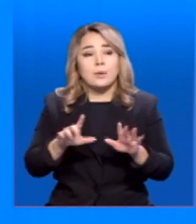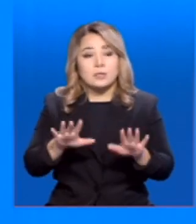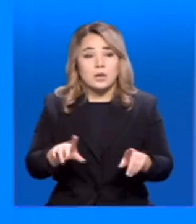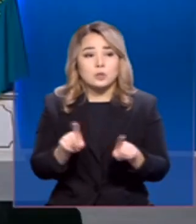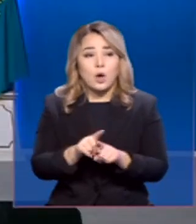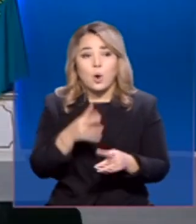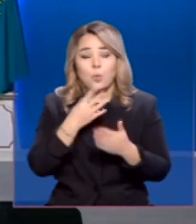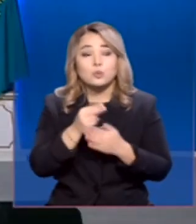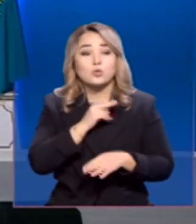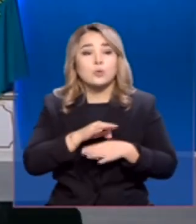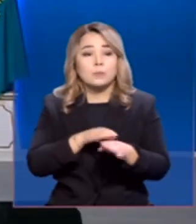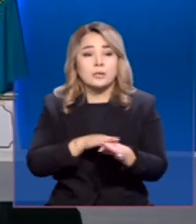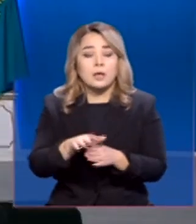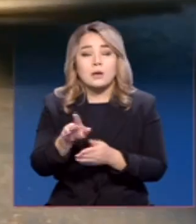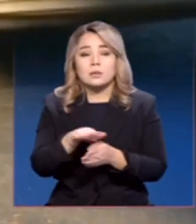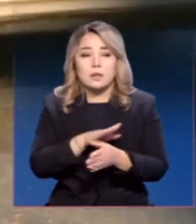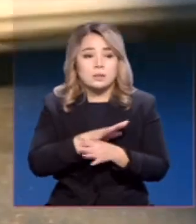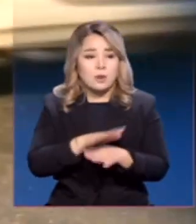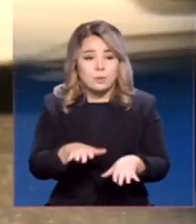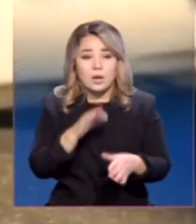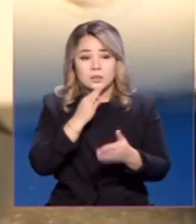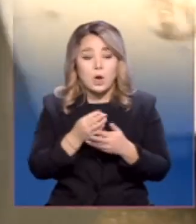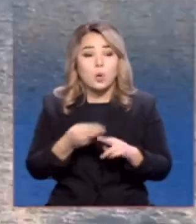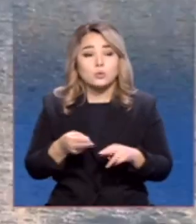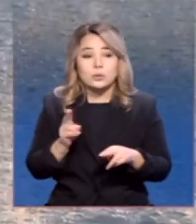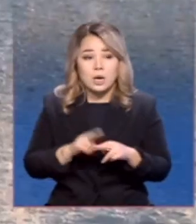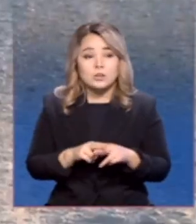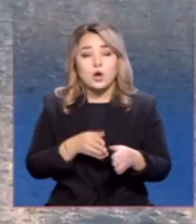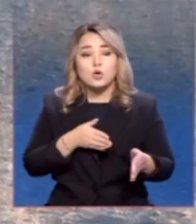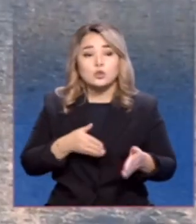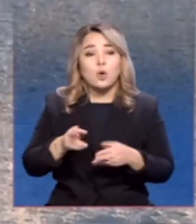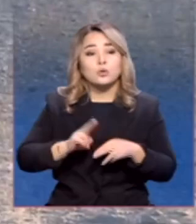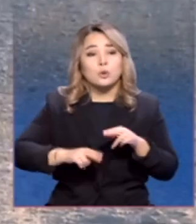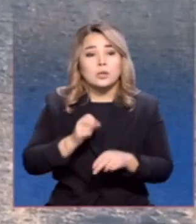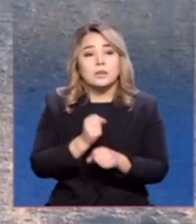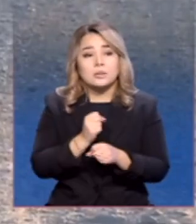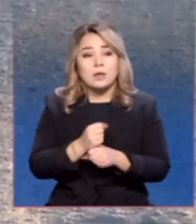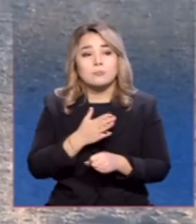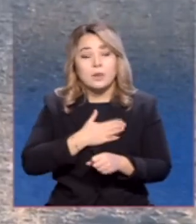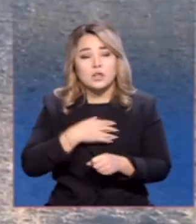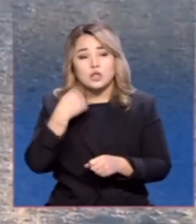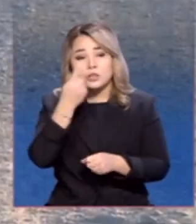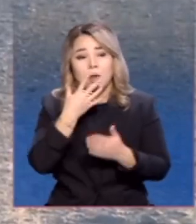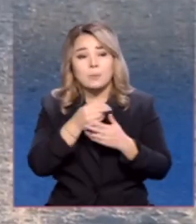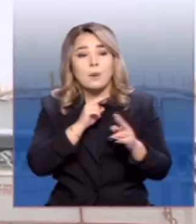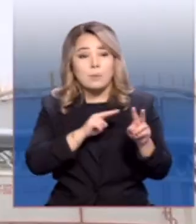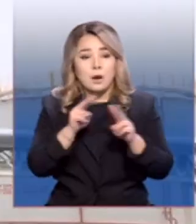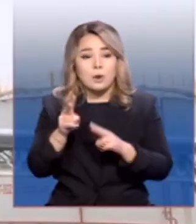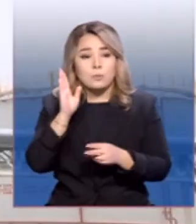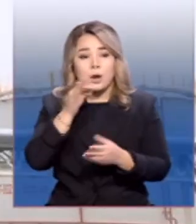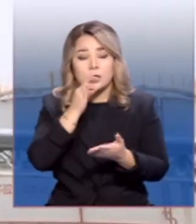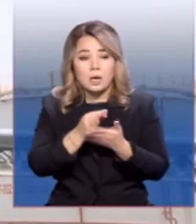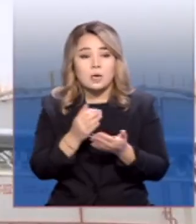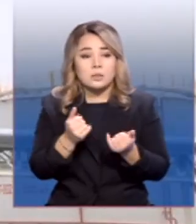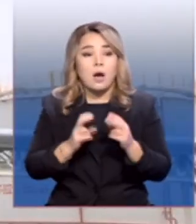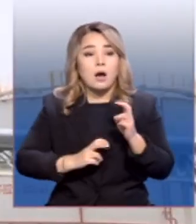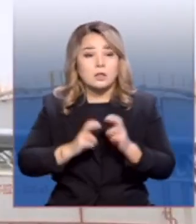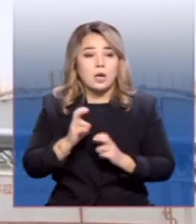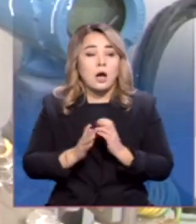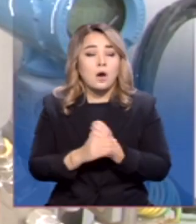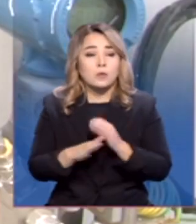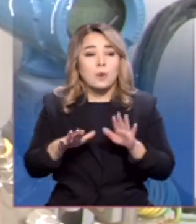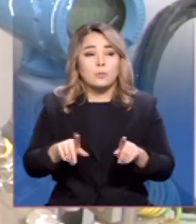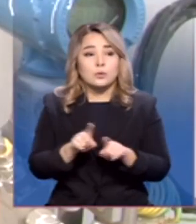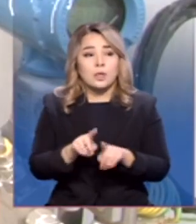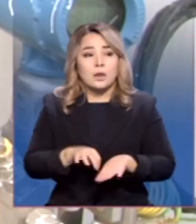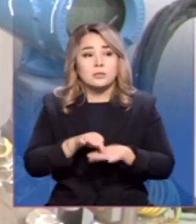мекемелер өз жұмысын дұрыс орындамайды. Сондықтан жол құрылысы менің жеке бақылауымда болады. Атырау өндіретін, бірақ